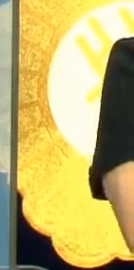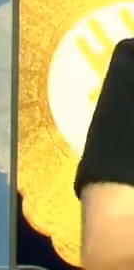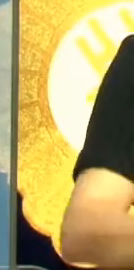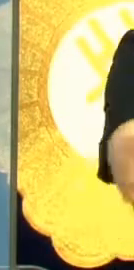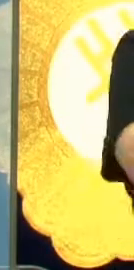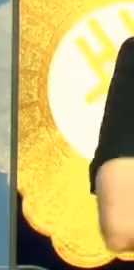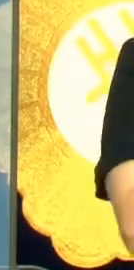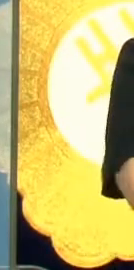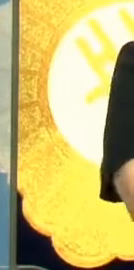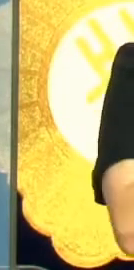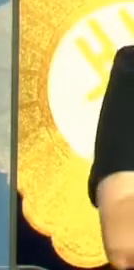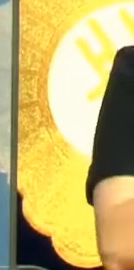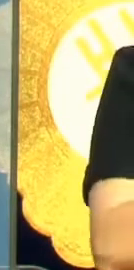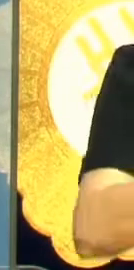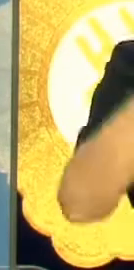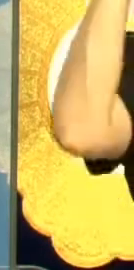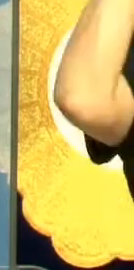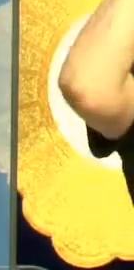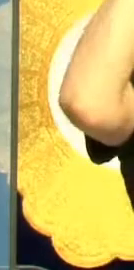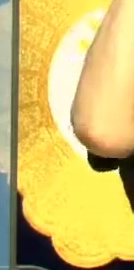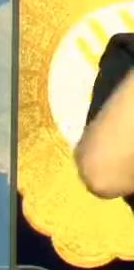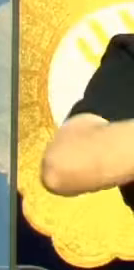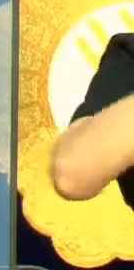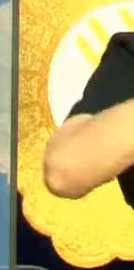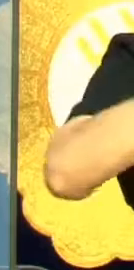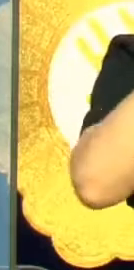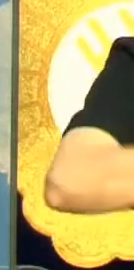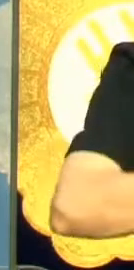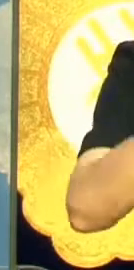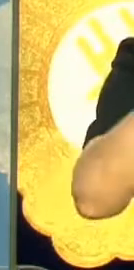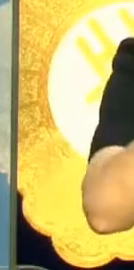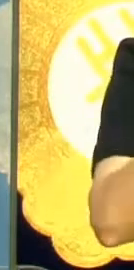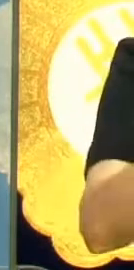우리는 법원의 무지한 판결에도 불구하고